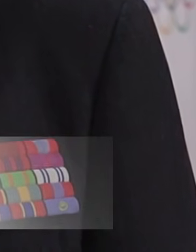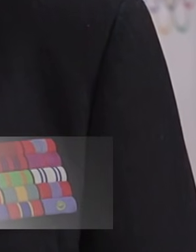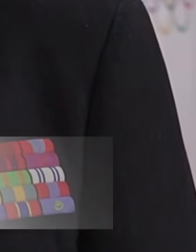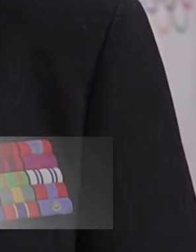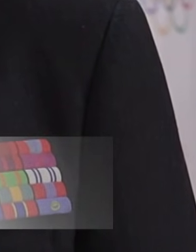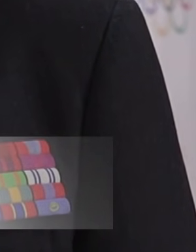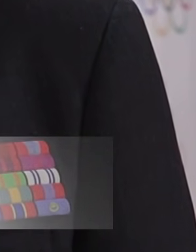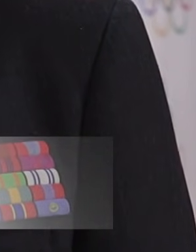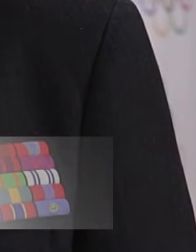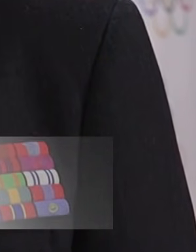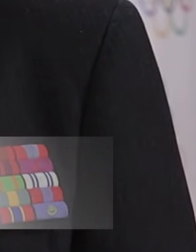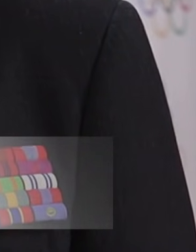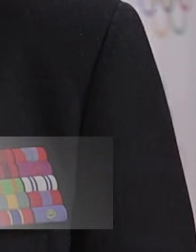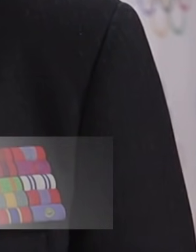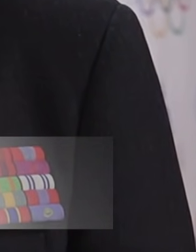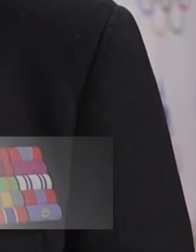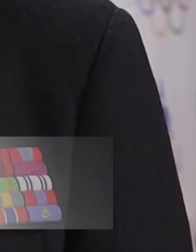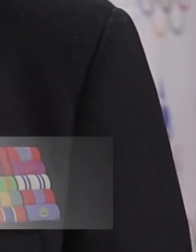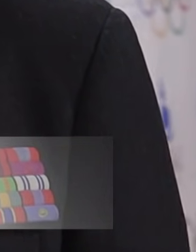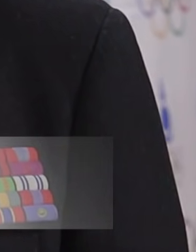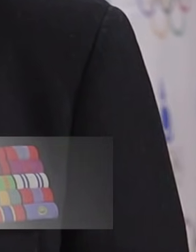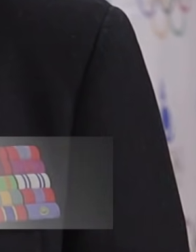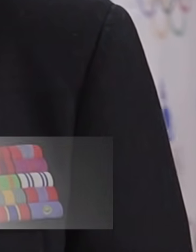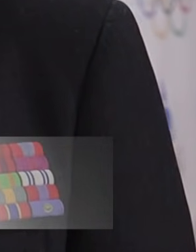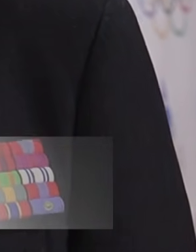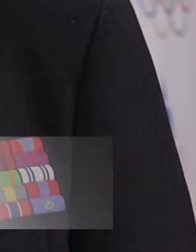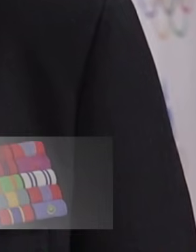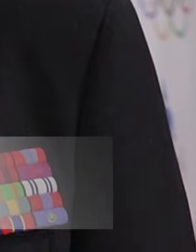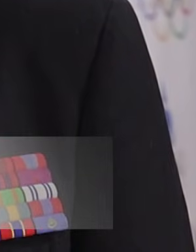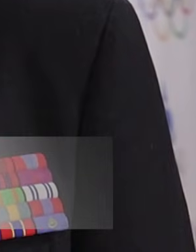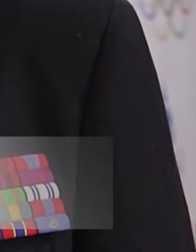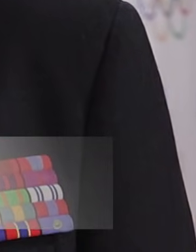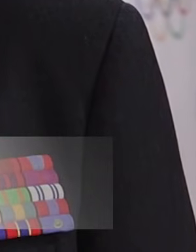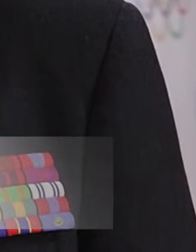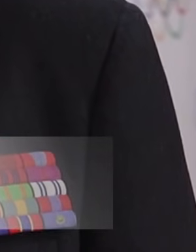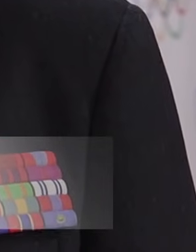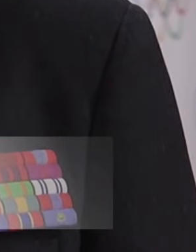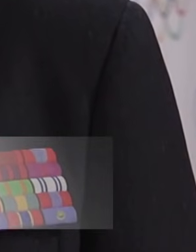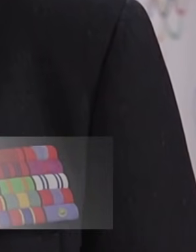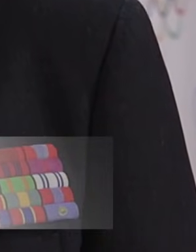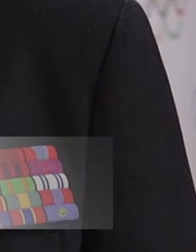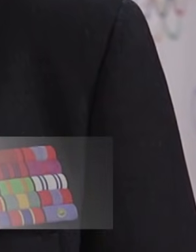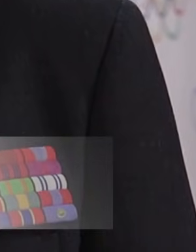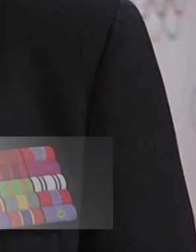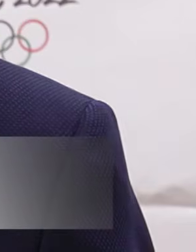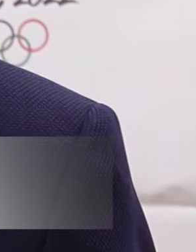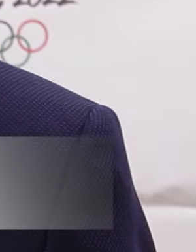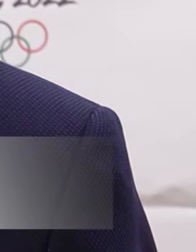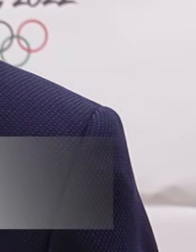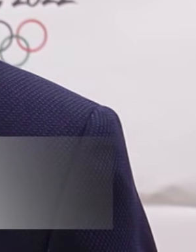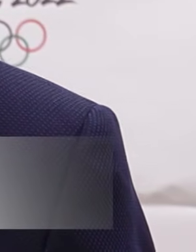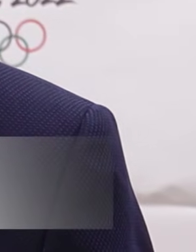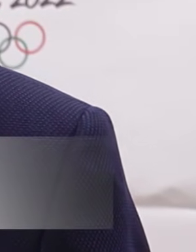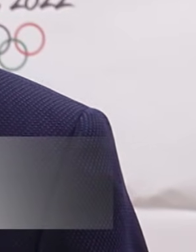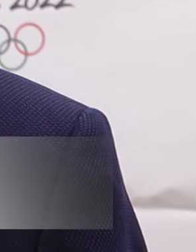30 гаруй нь шагналт байр, эндээс 7 тэргүүн байр байдгийг миний одоо бодлого зохиомжоор үзүүлсэн амжилт байна. Аж